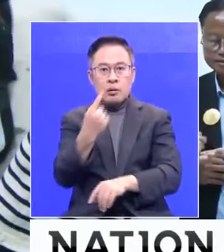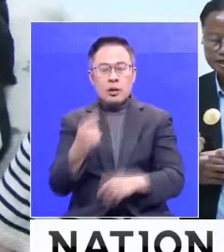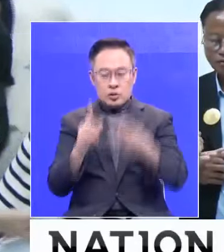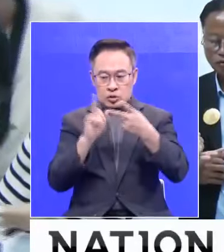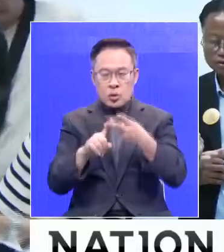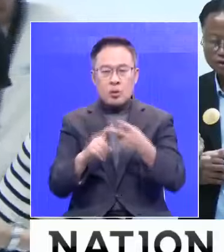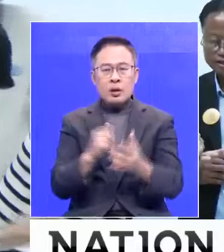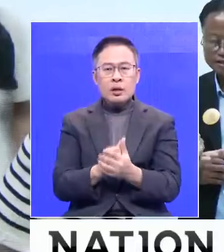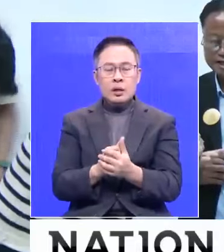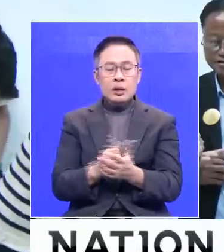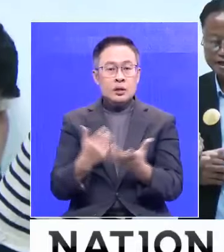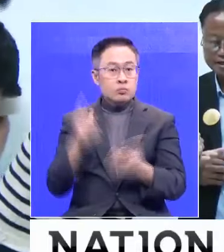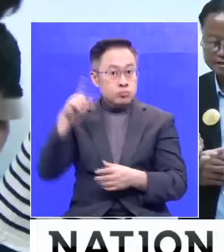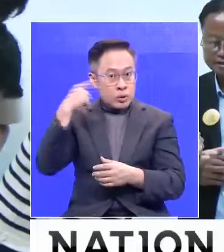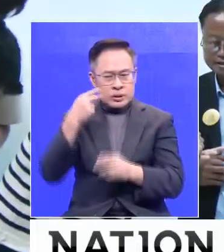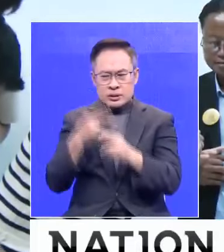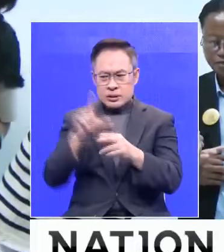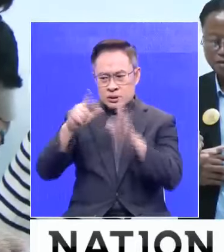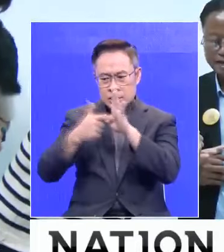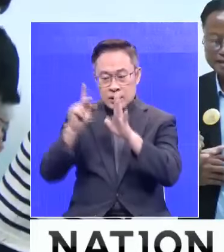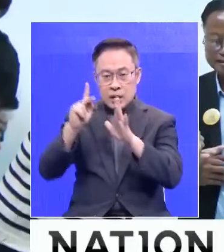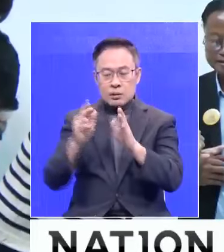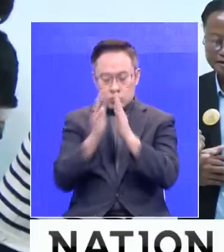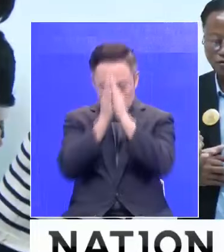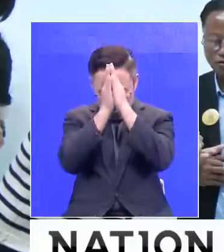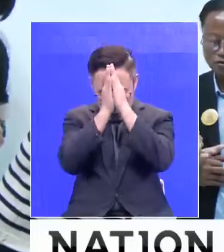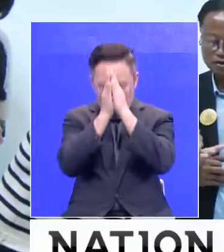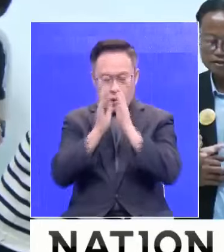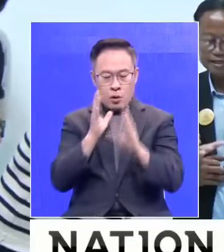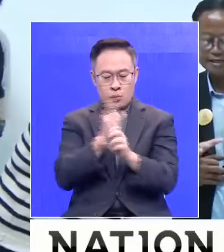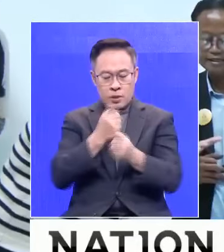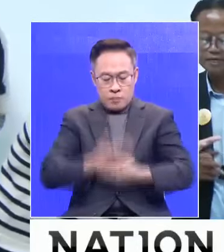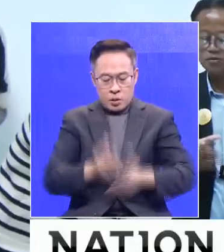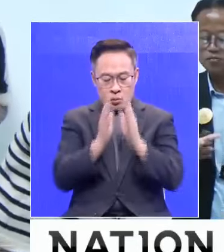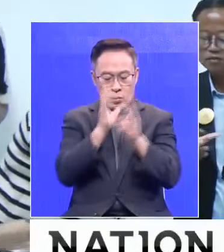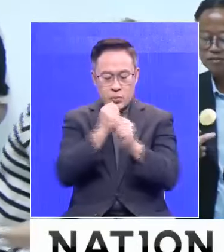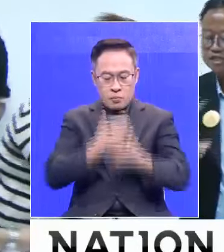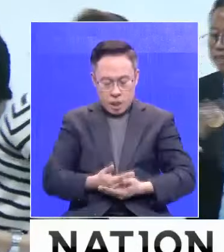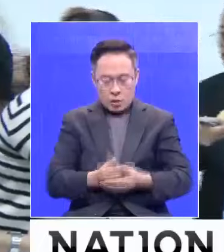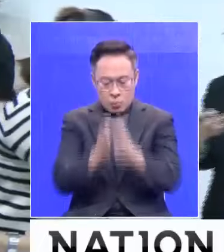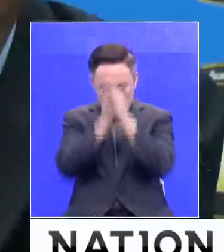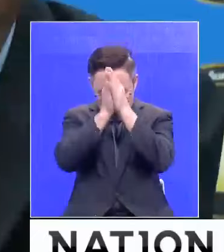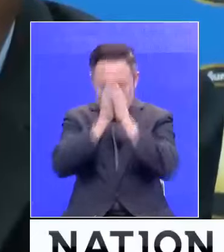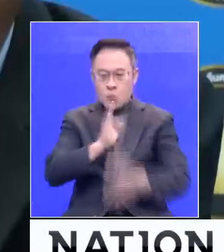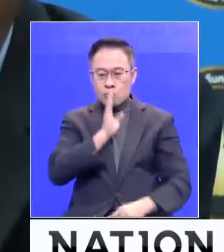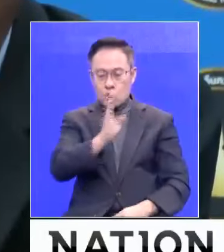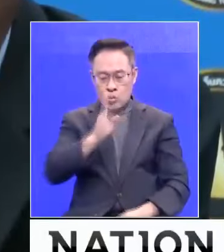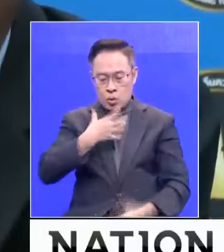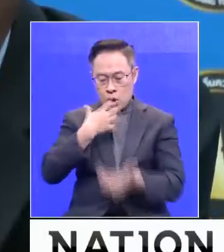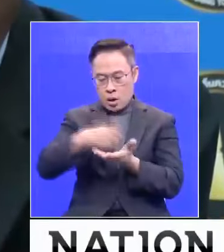ก็ได้สาบานต่อพระหน้าปกบริเวณที่ด้านหน้าสำนักงานไปดูบรรยากาศช่วงนั้นกันครับ